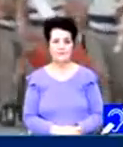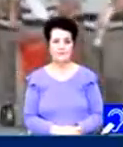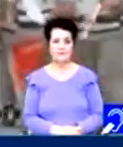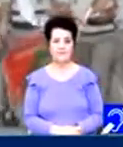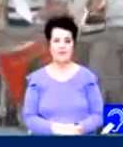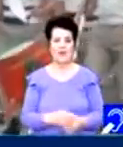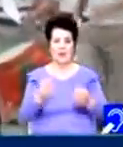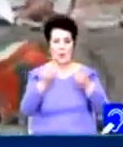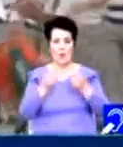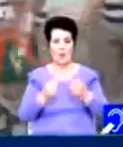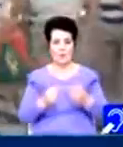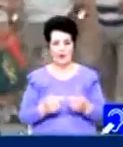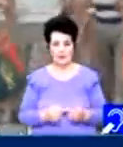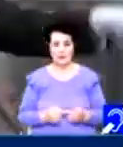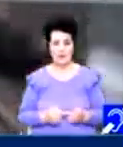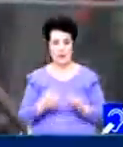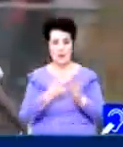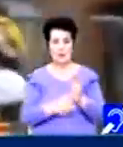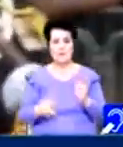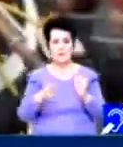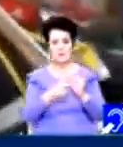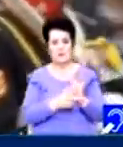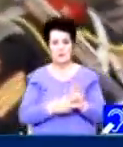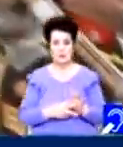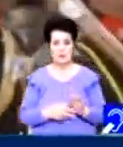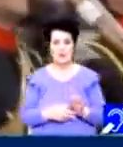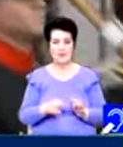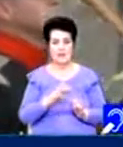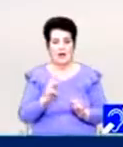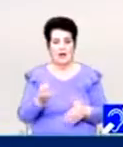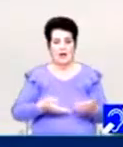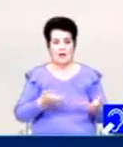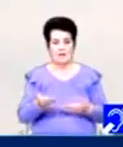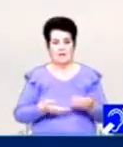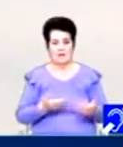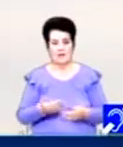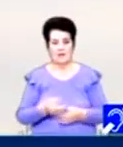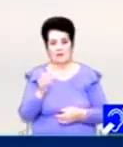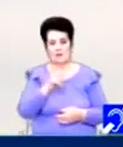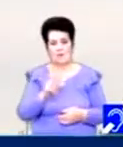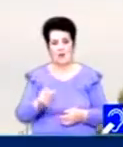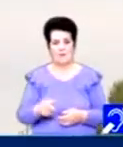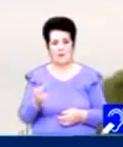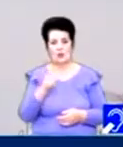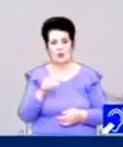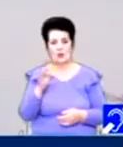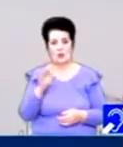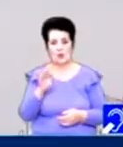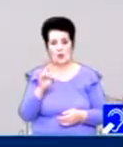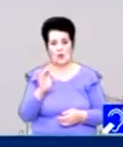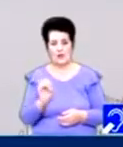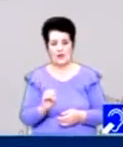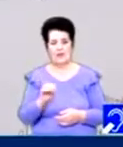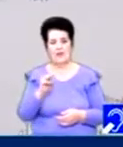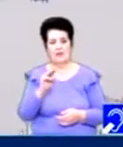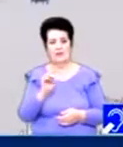Cu o precizie milimetrică de 88 de pași pe minut, au defilat soldații legiunii străine, drone, elicoptere, tancuri,